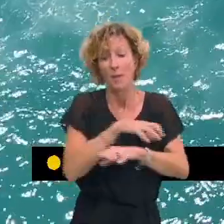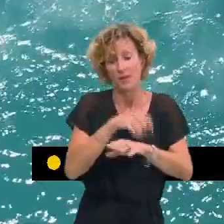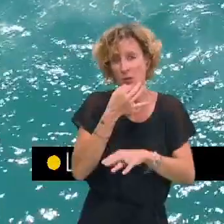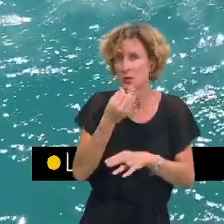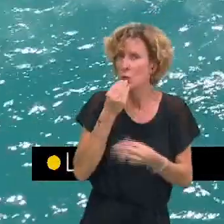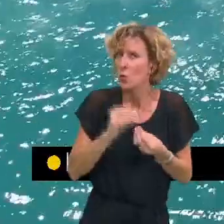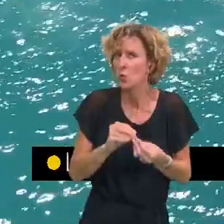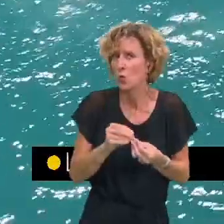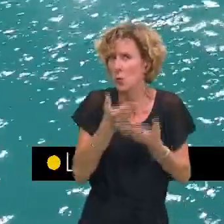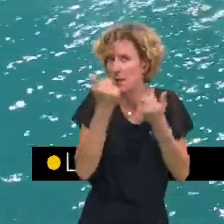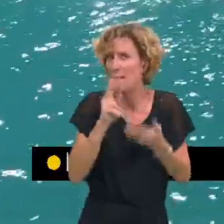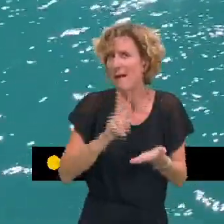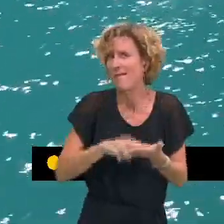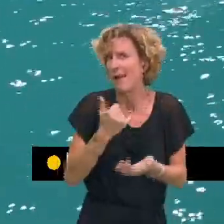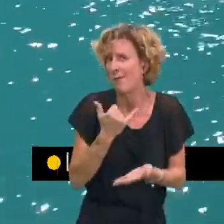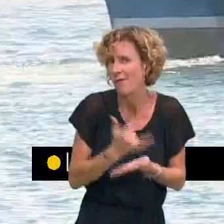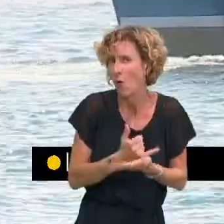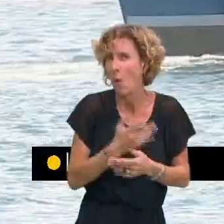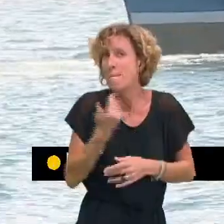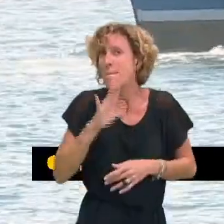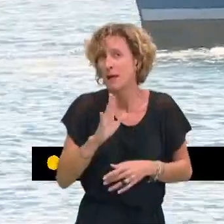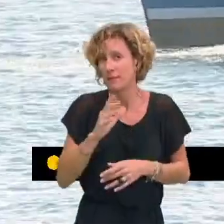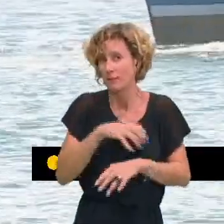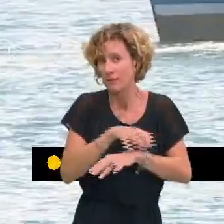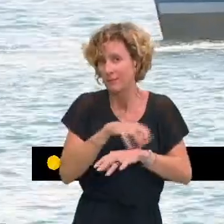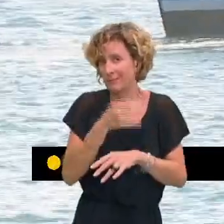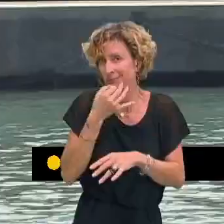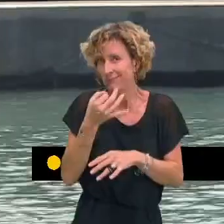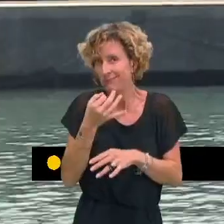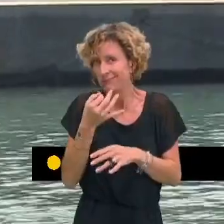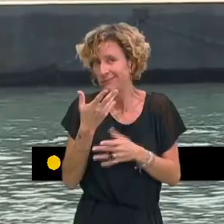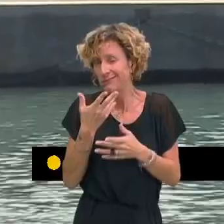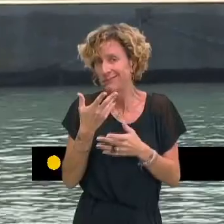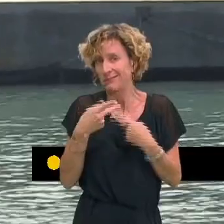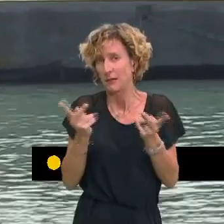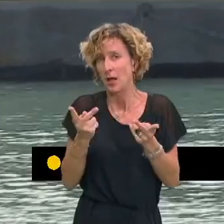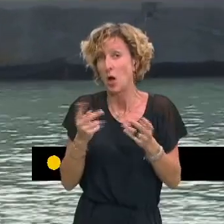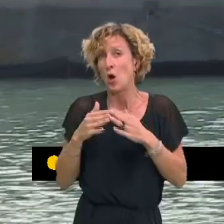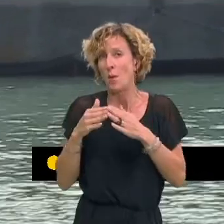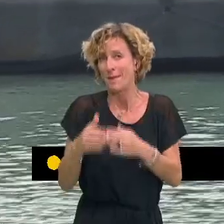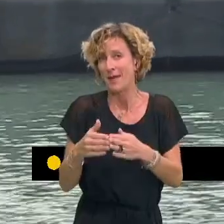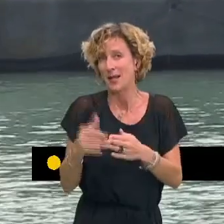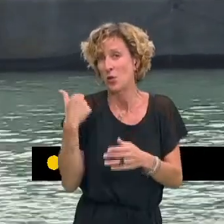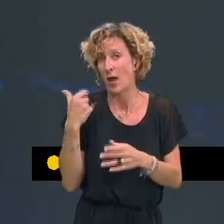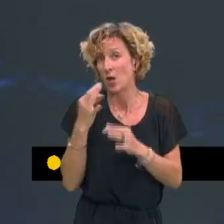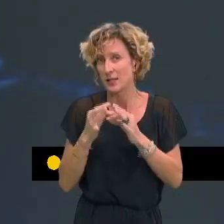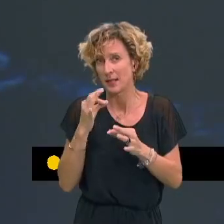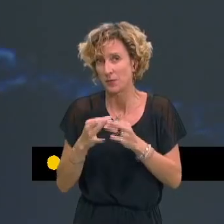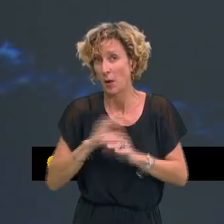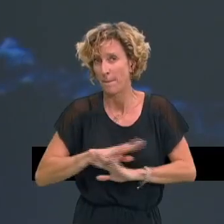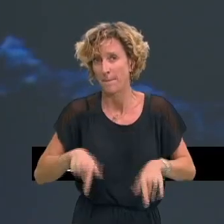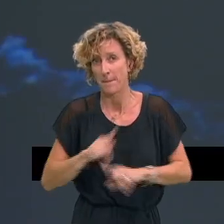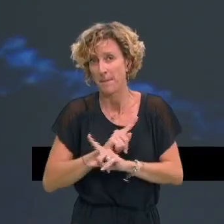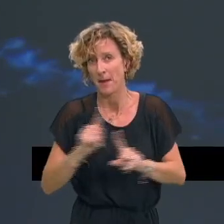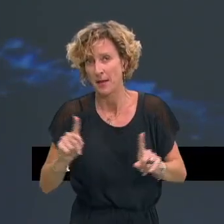pour confirmer cette information, mais le préfet avait annoncé que le bateau arrivé en septembre dernier n'était sûrement pas le dernier. Plus